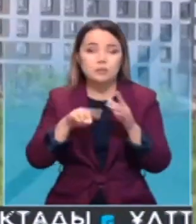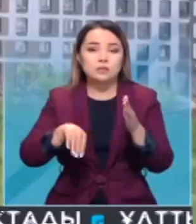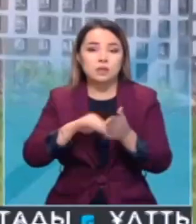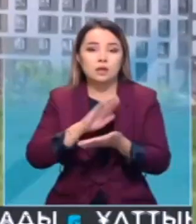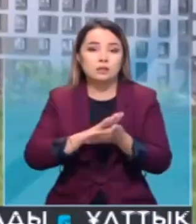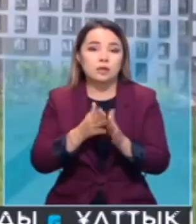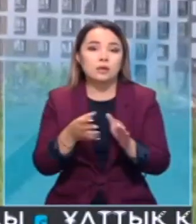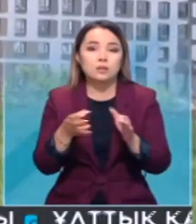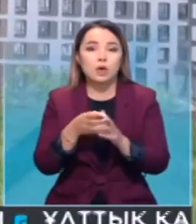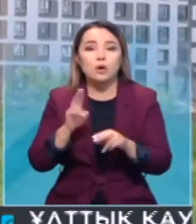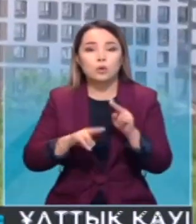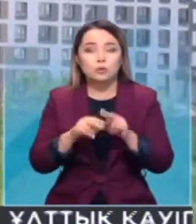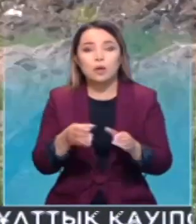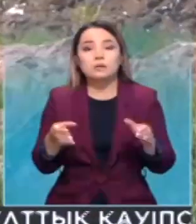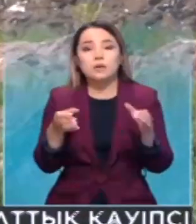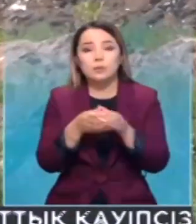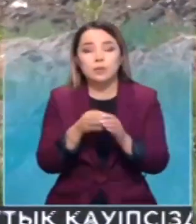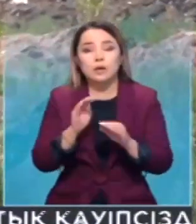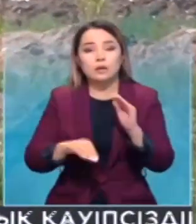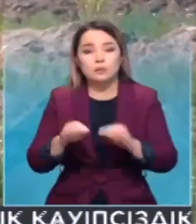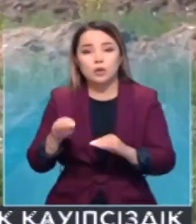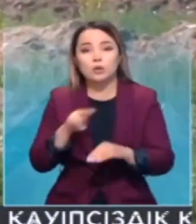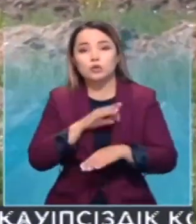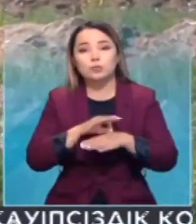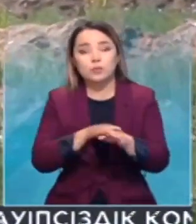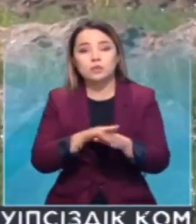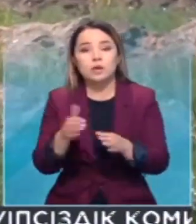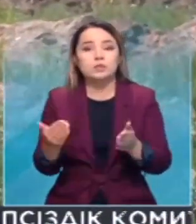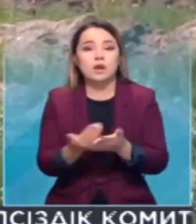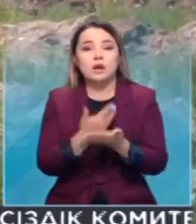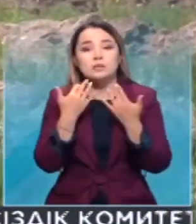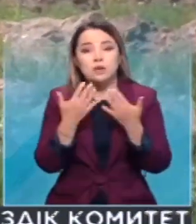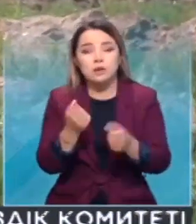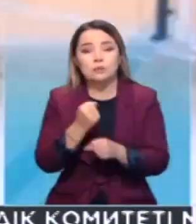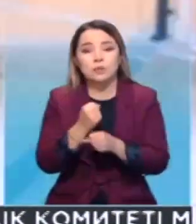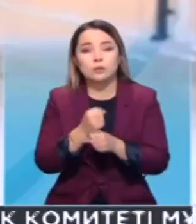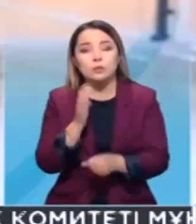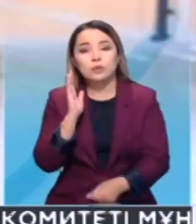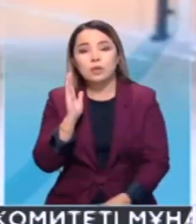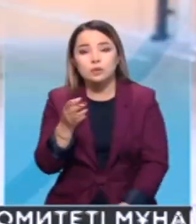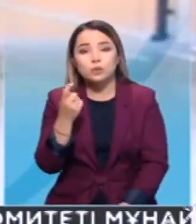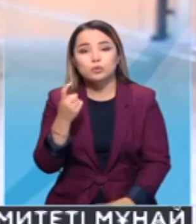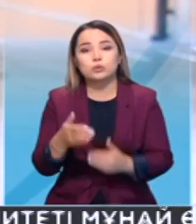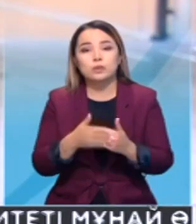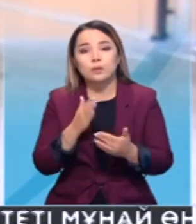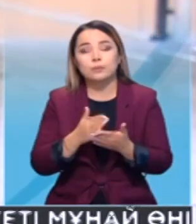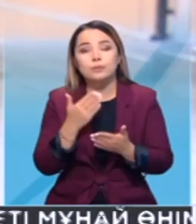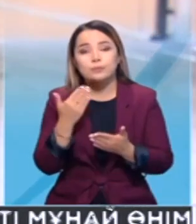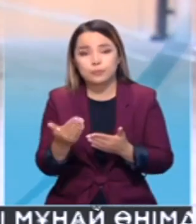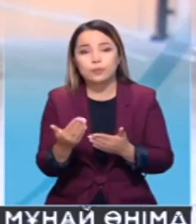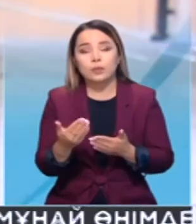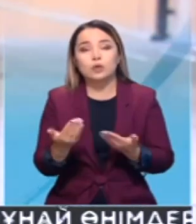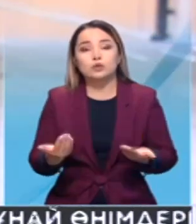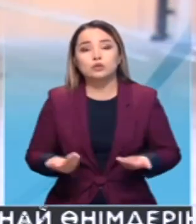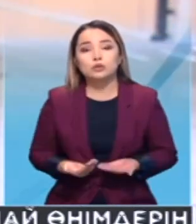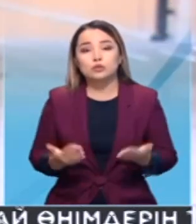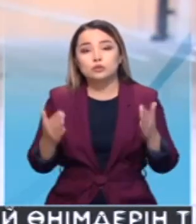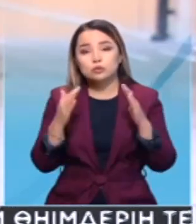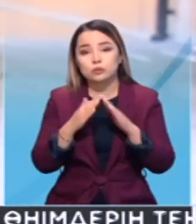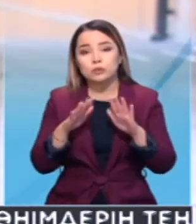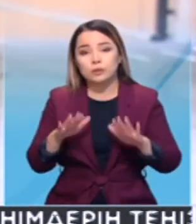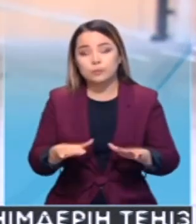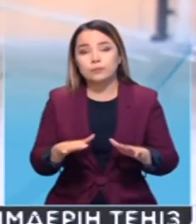алынбақ. Ал құрылыс компанияларына абаттандыру бойынша жаңа талаптар қойылады. 100-ден астам тұрғын үйлерде